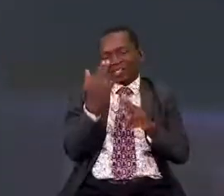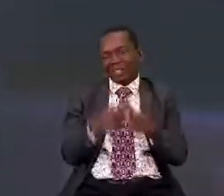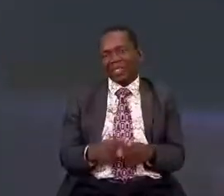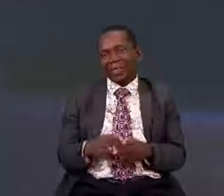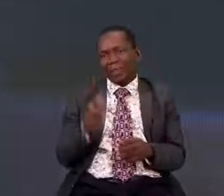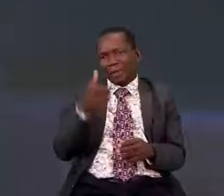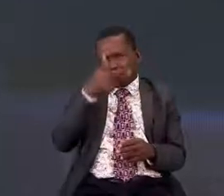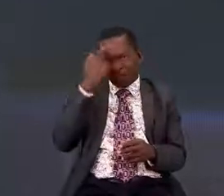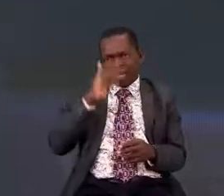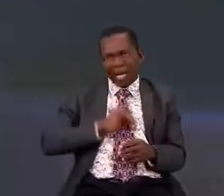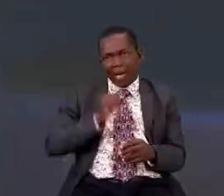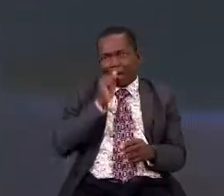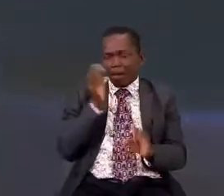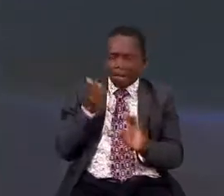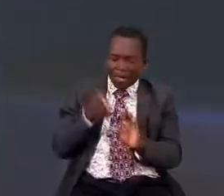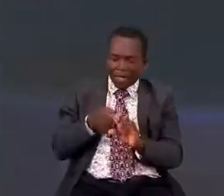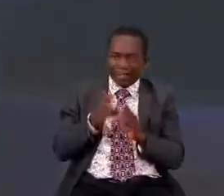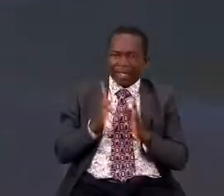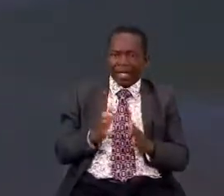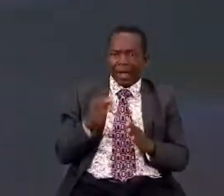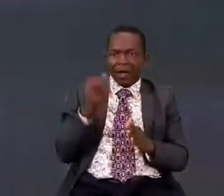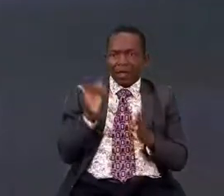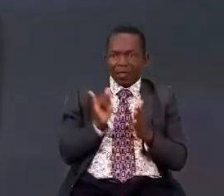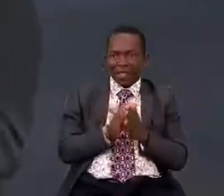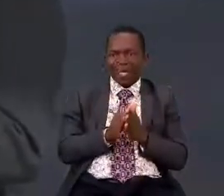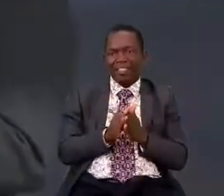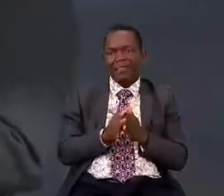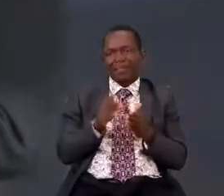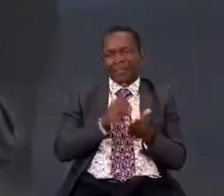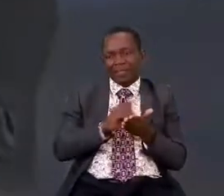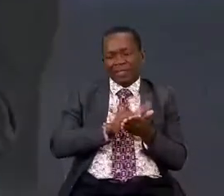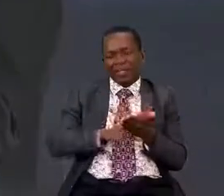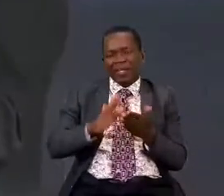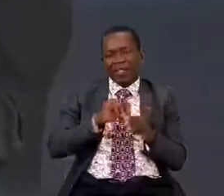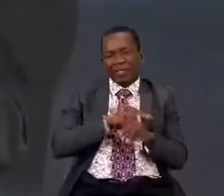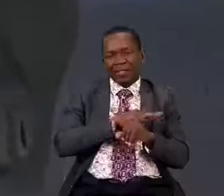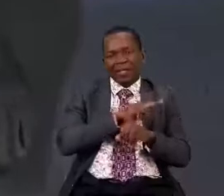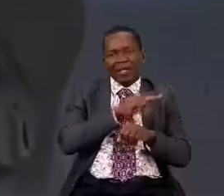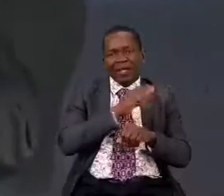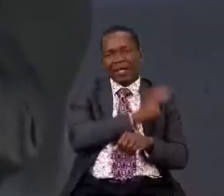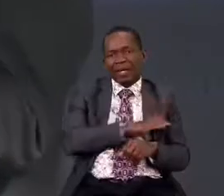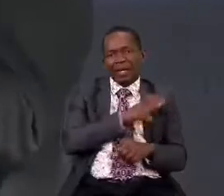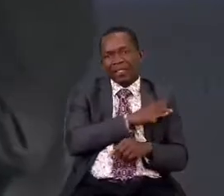qui existe dans le monde par la convoitise. Troisième élément maintenant,